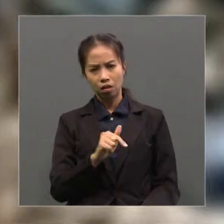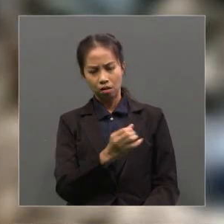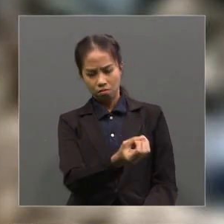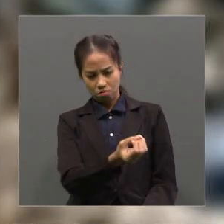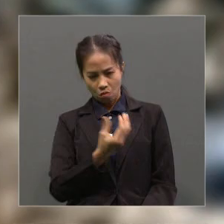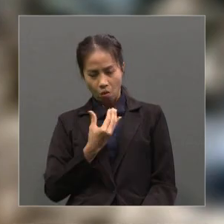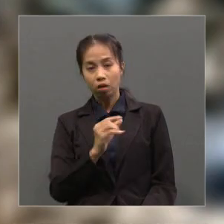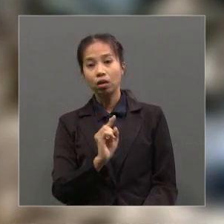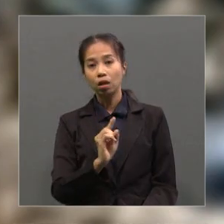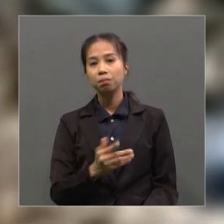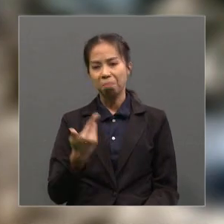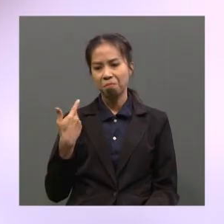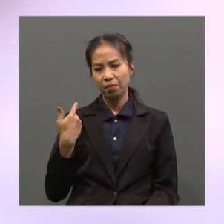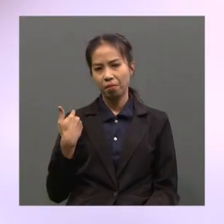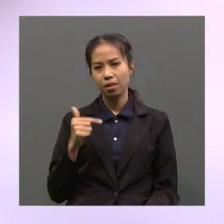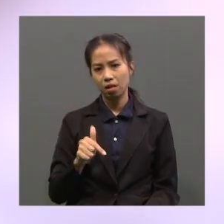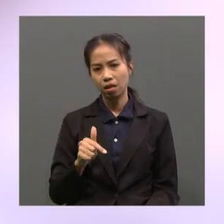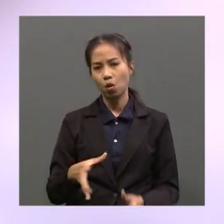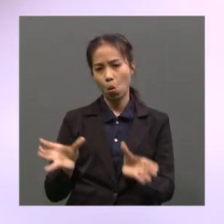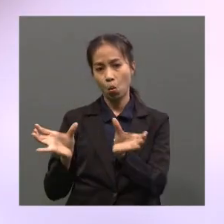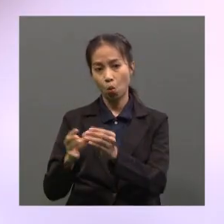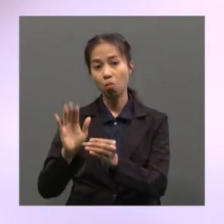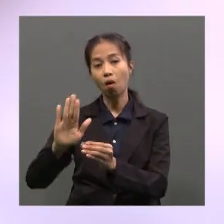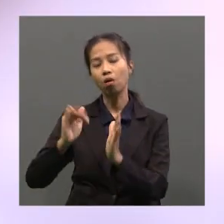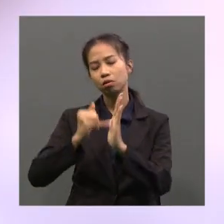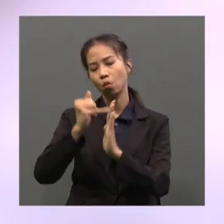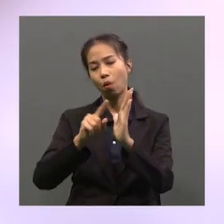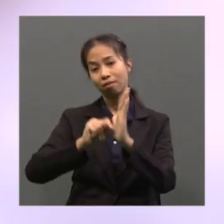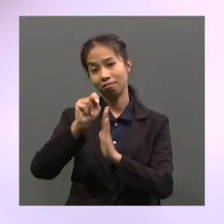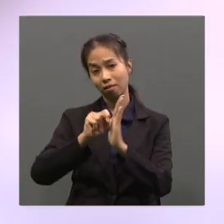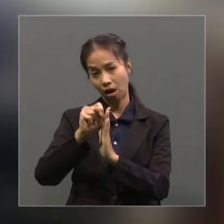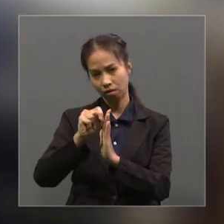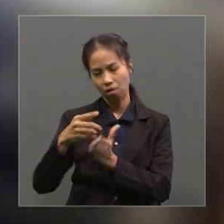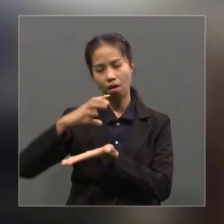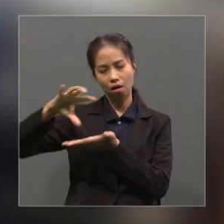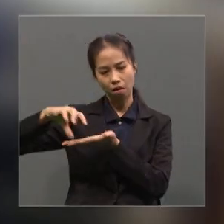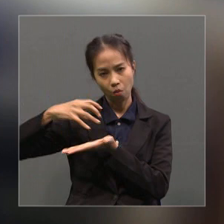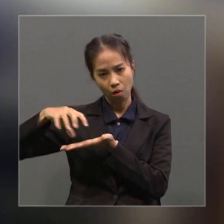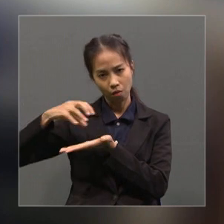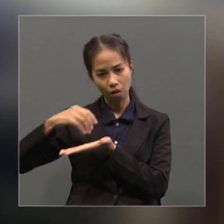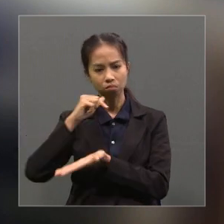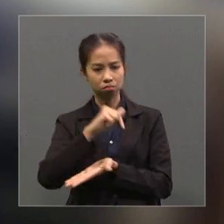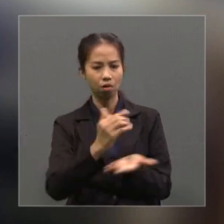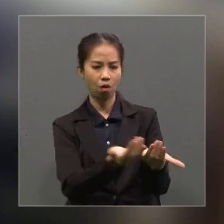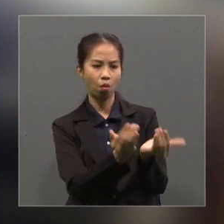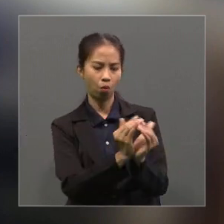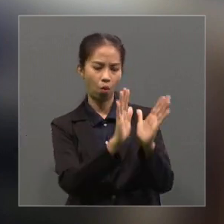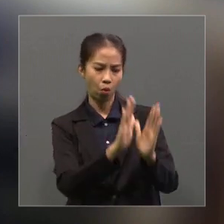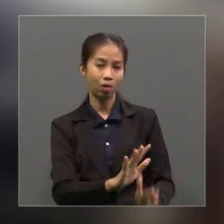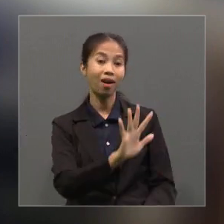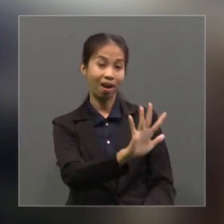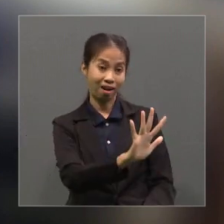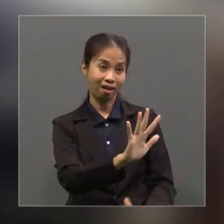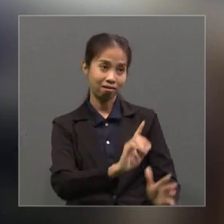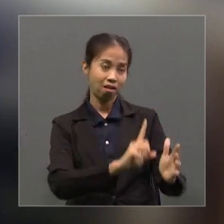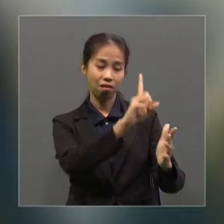รับแจ้งมานะคะว่ามีแหล่งข่าวจากฝ่ายความมั่นคงของจังหวัดตราดเนี่ยให้รายละเอียดบอกนะคะว่าครอบครัว 5ชีวิตที่